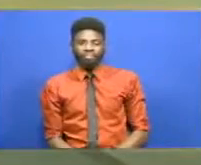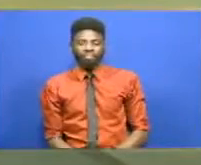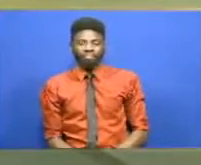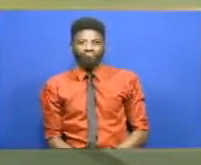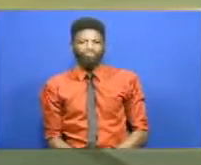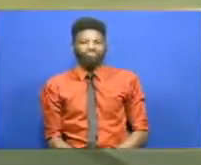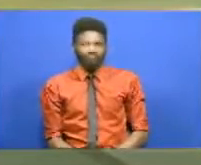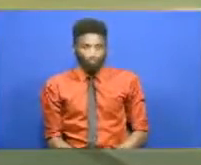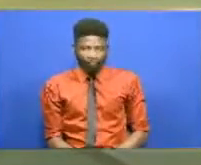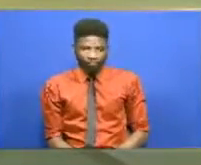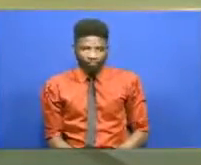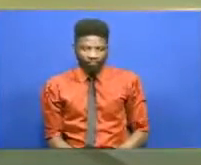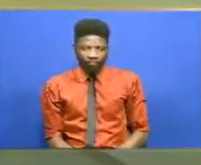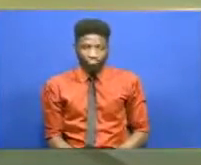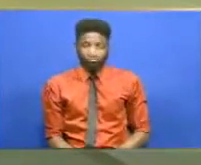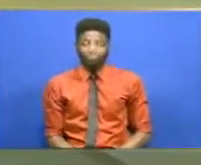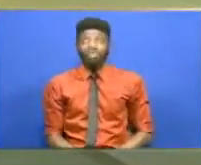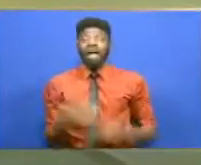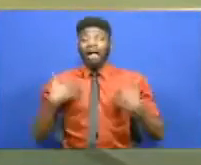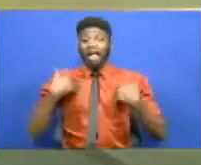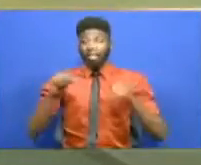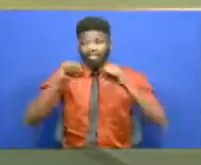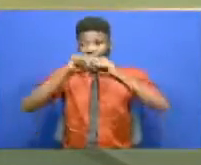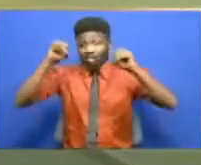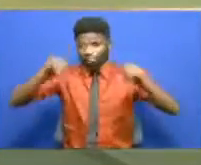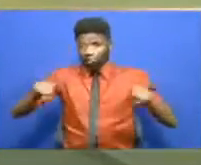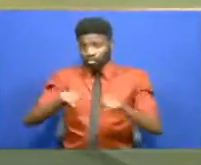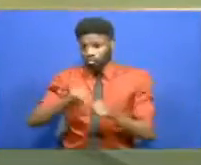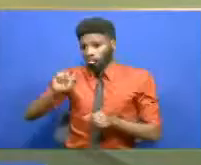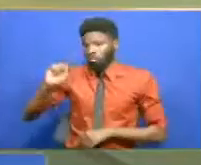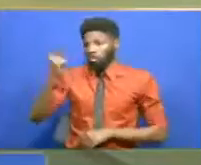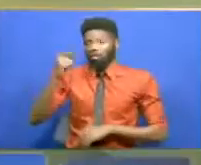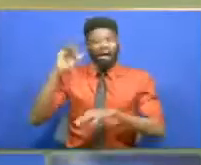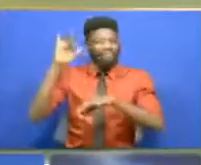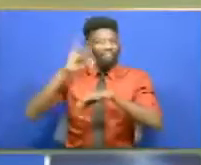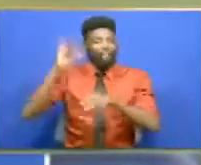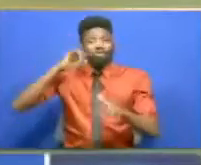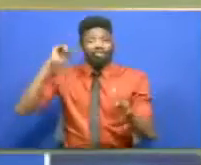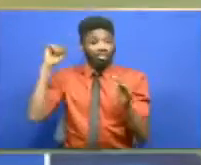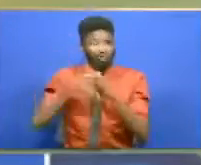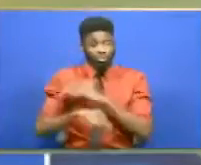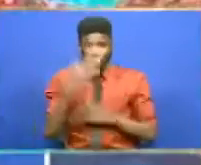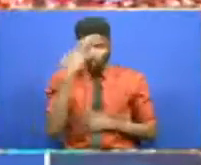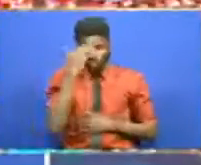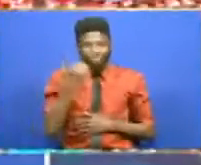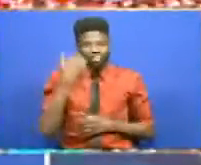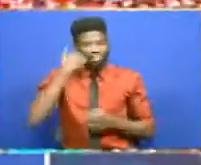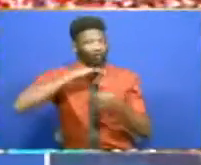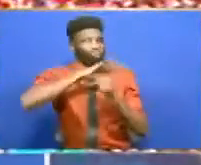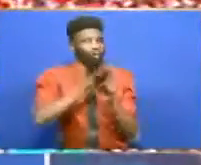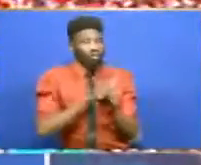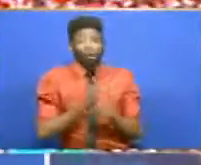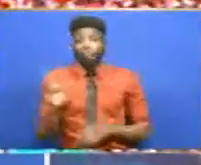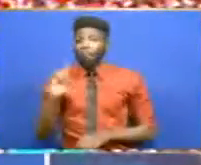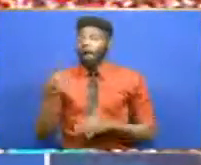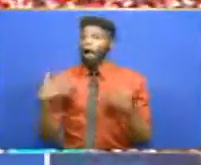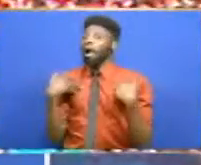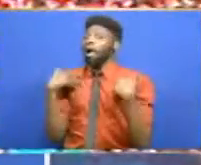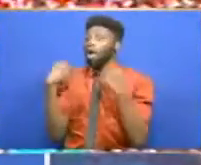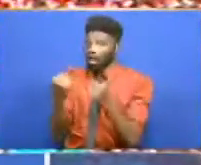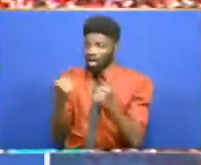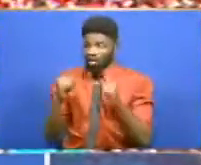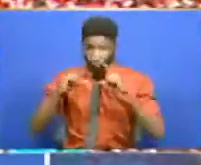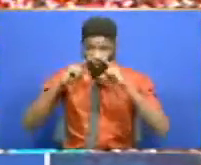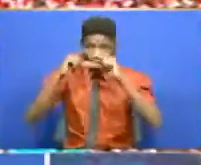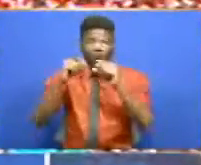Na mfumo wa afya hapa nchini umeathirika vibaya kutokana na janga la virusi vya corona, huku Wizara ya Afya ikiashiria